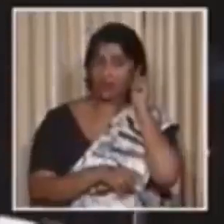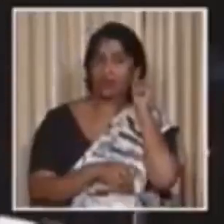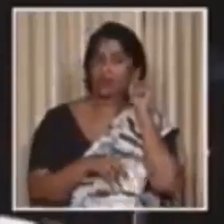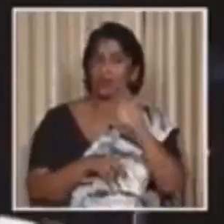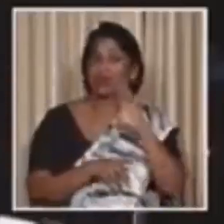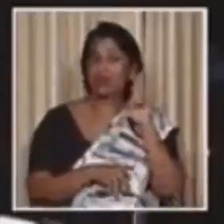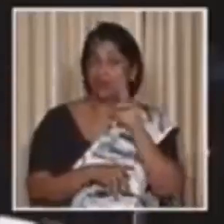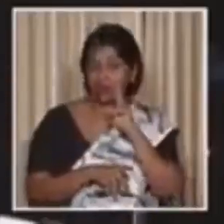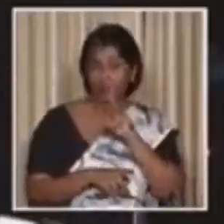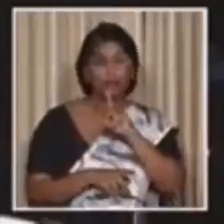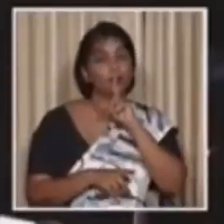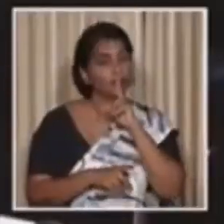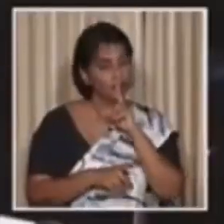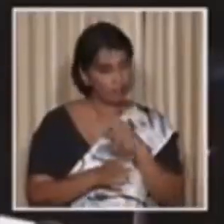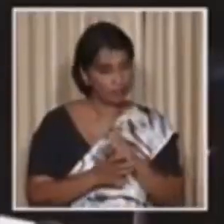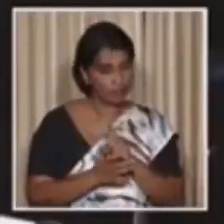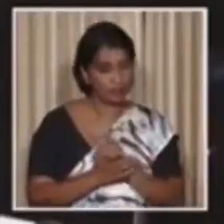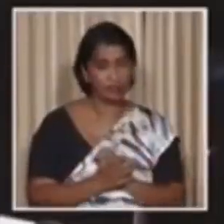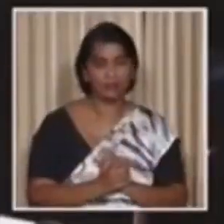ඊළඟ රනිල් වික්‍රමසිංහ මහත්මයා කියනවා